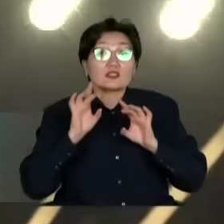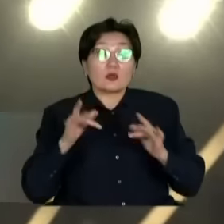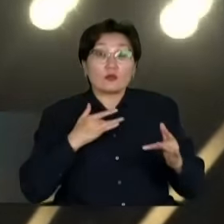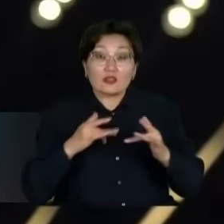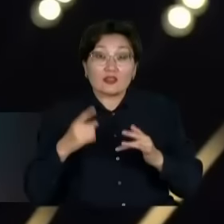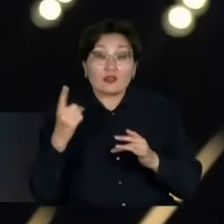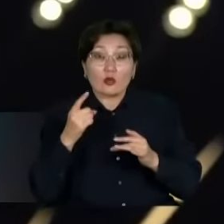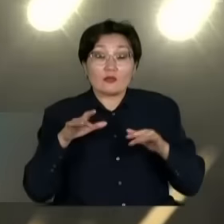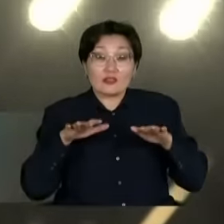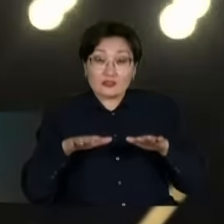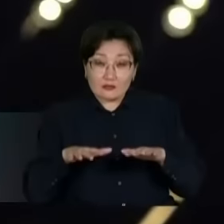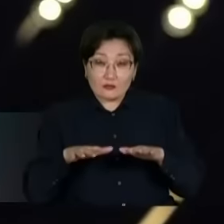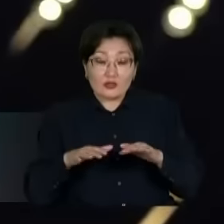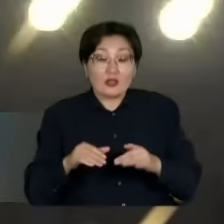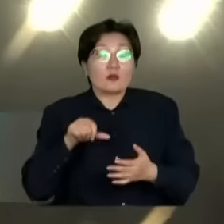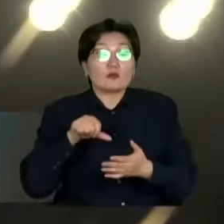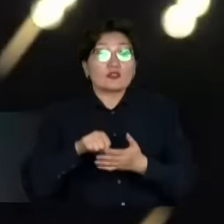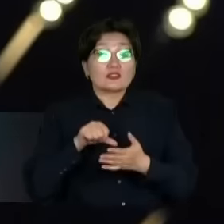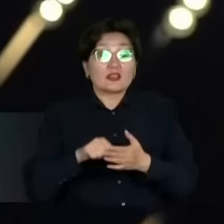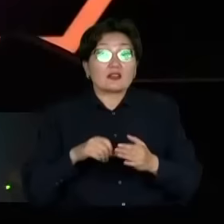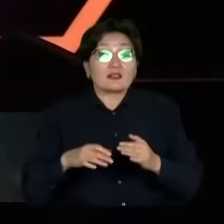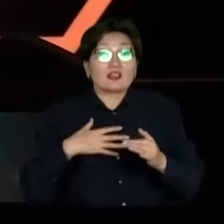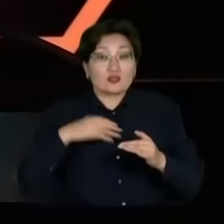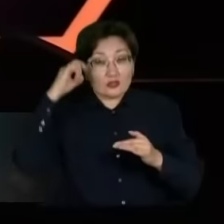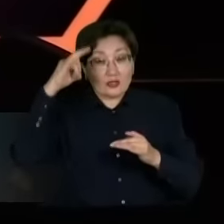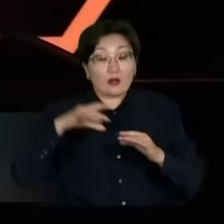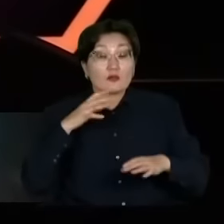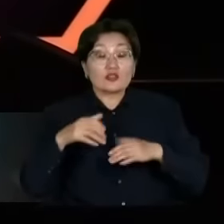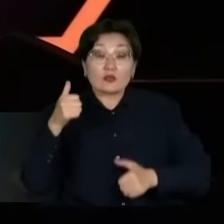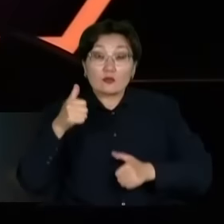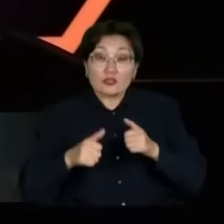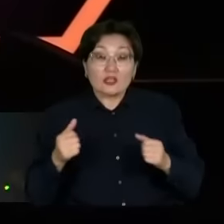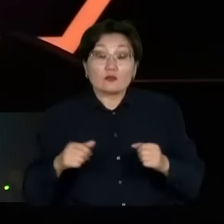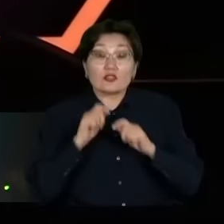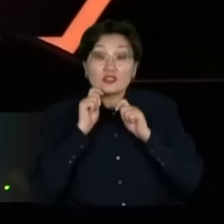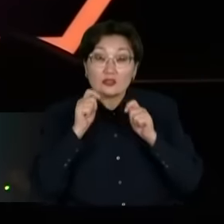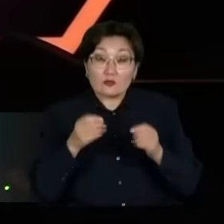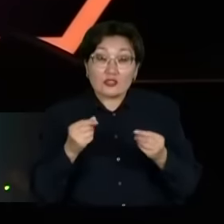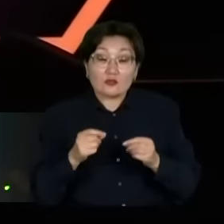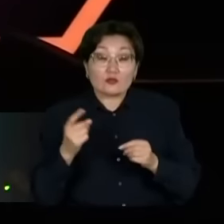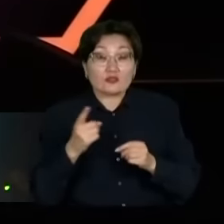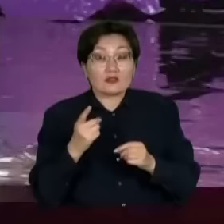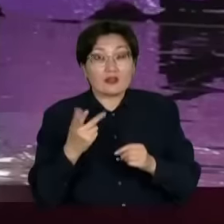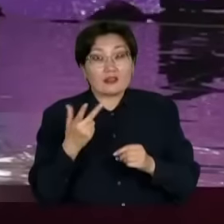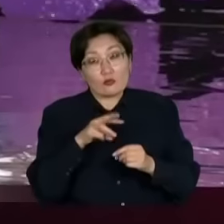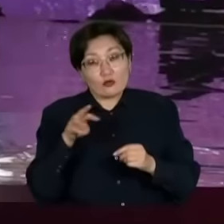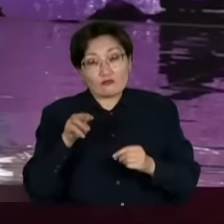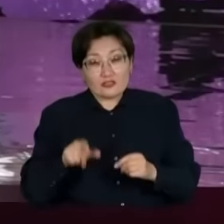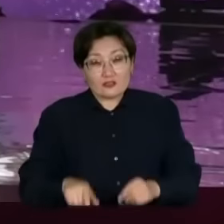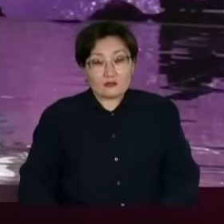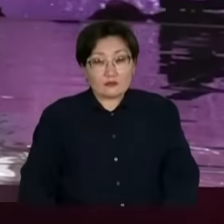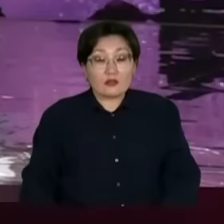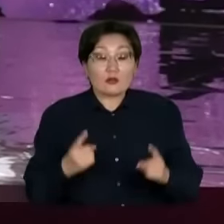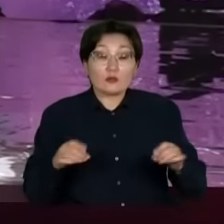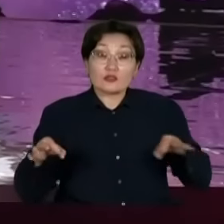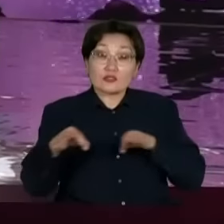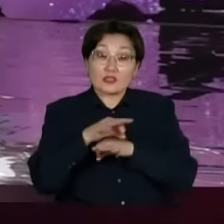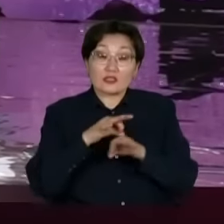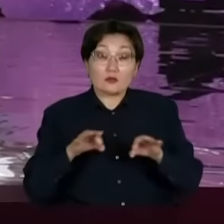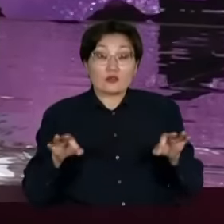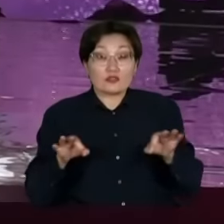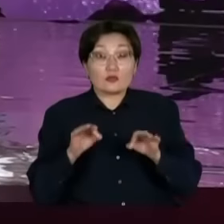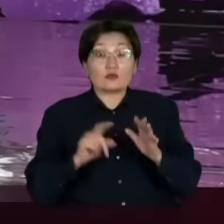воз представляет нашу страну на мировых аренах и конечно же денежный приз в размере 3 млн тенге мегапроект Шарка